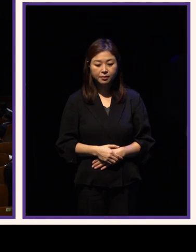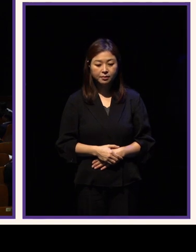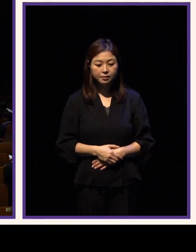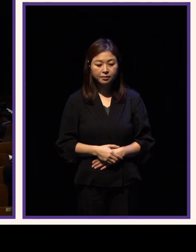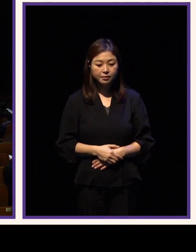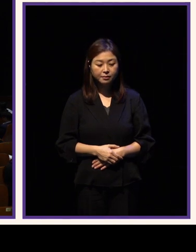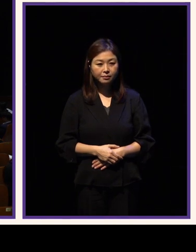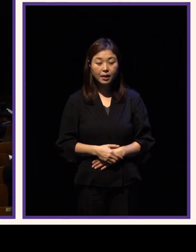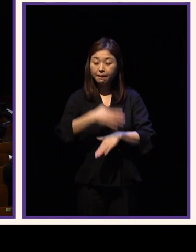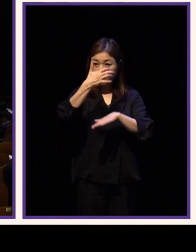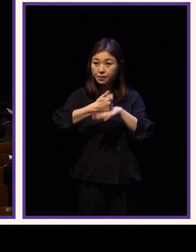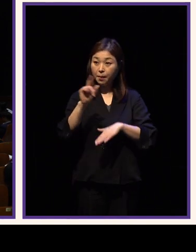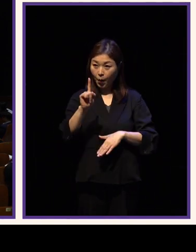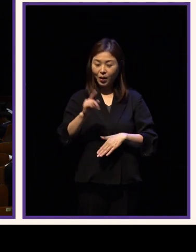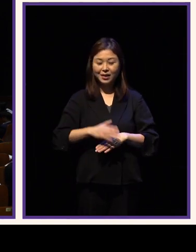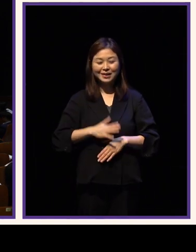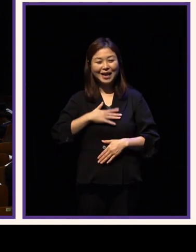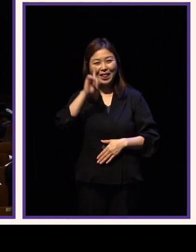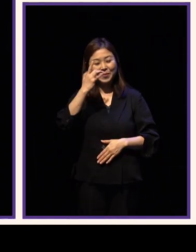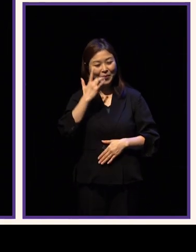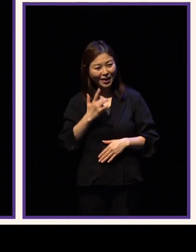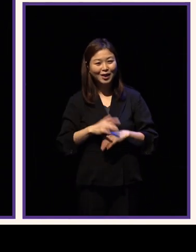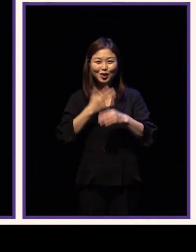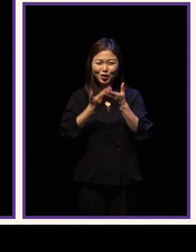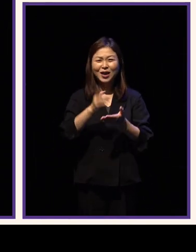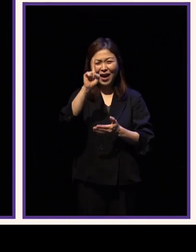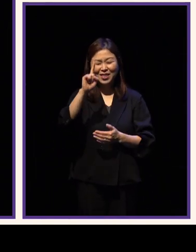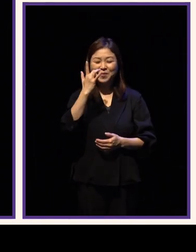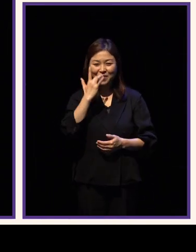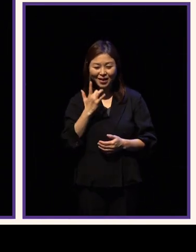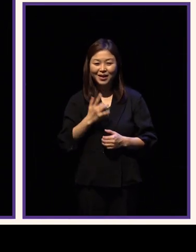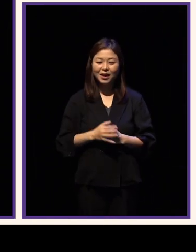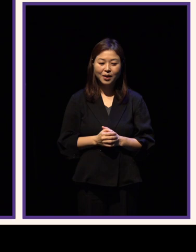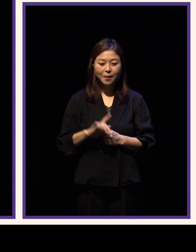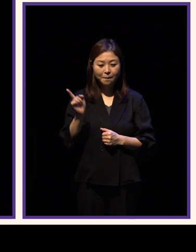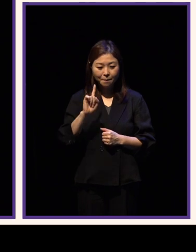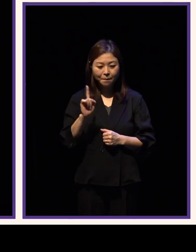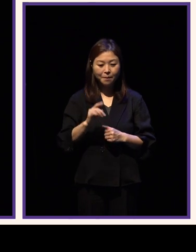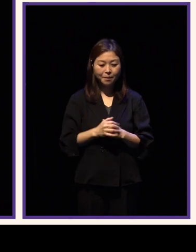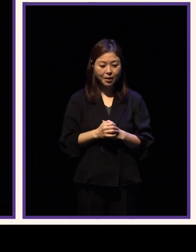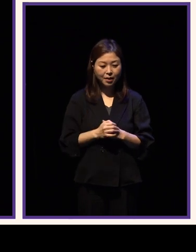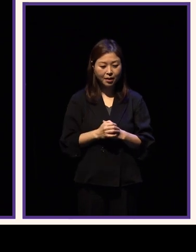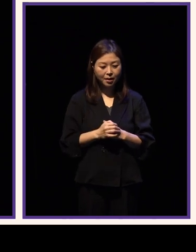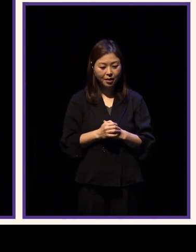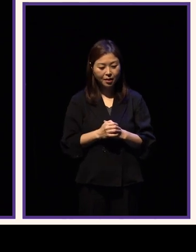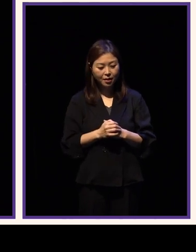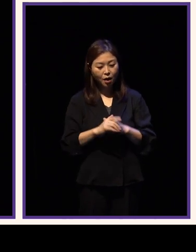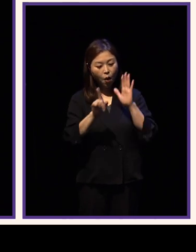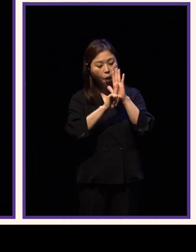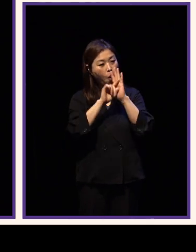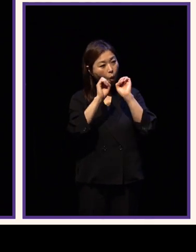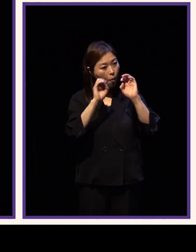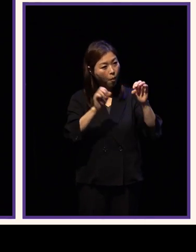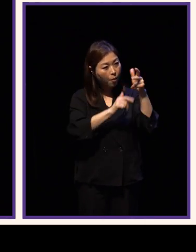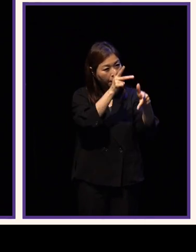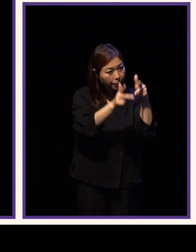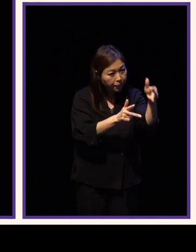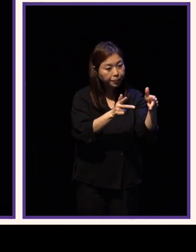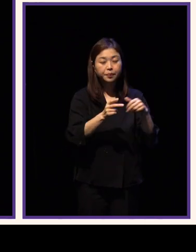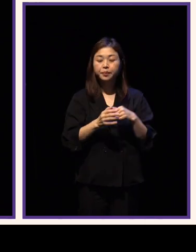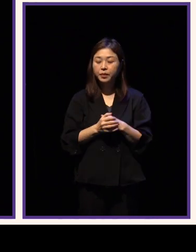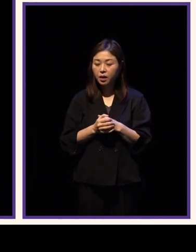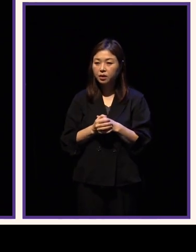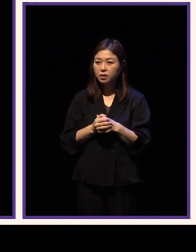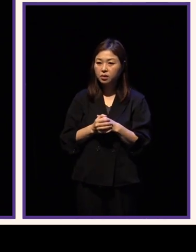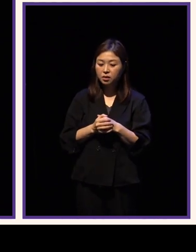아, 그리고 마지막으로 죄송합니다. 제가 중요한 거 하나 빼먹을 뻔했네요. 저희 대본공모 사업하고 그 공연예술 분야의 개인